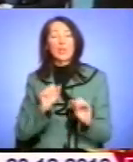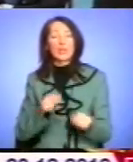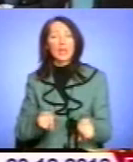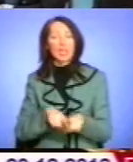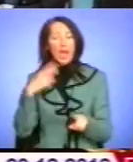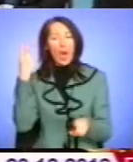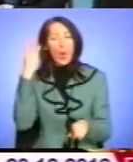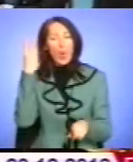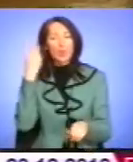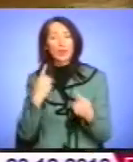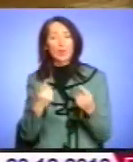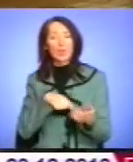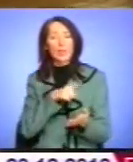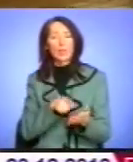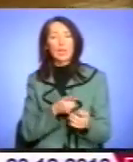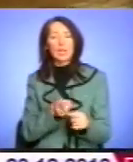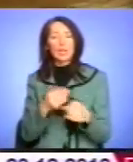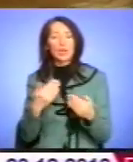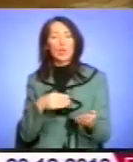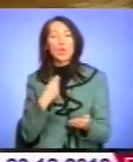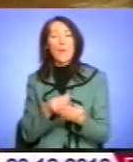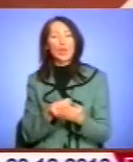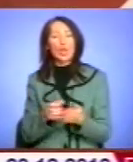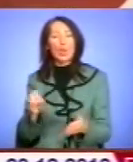які стосуються бюджету Європейського Союзу на